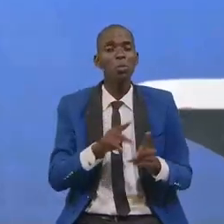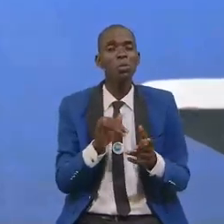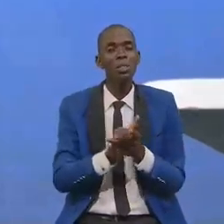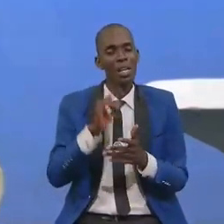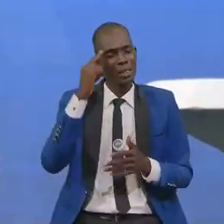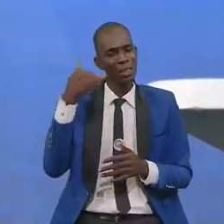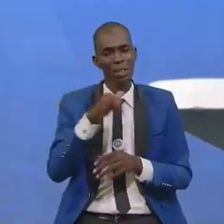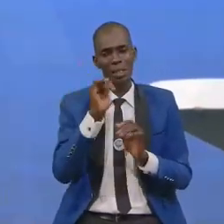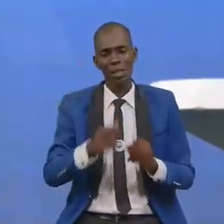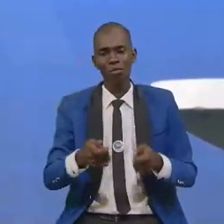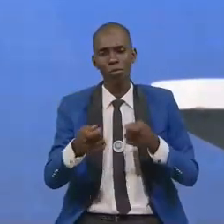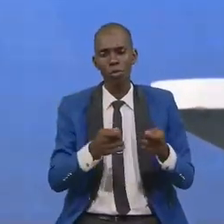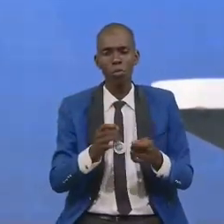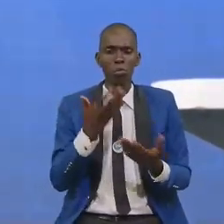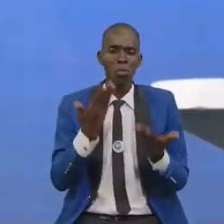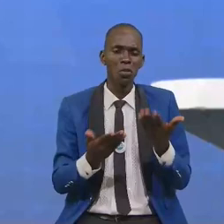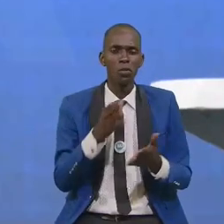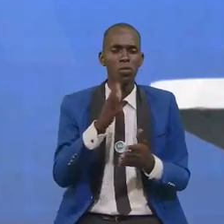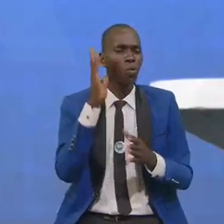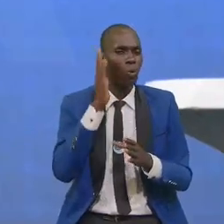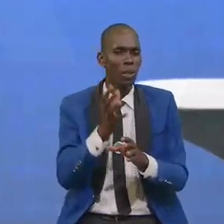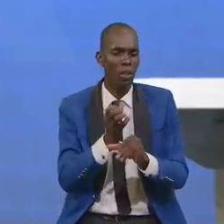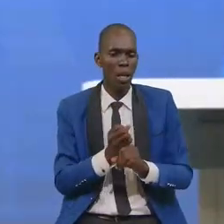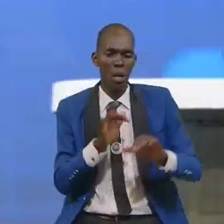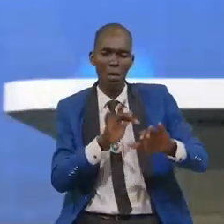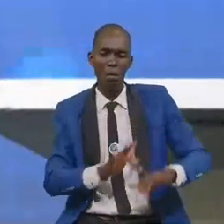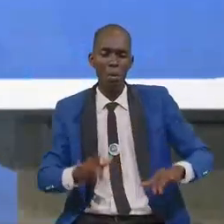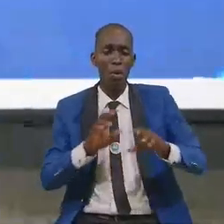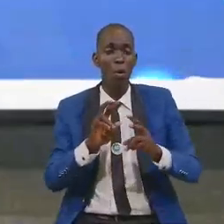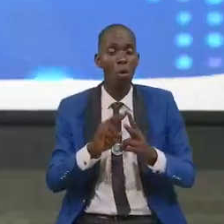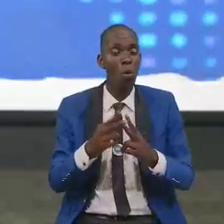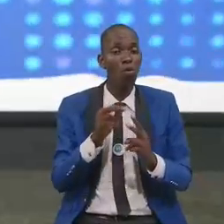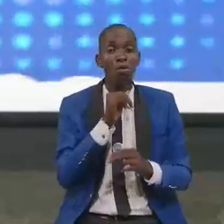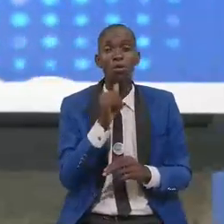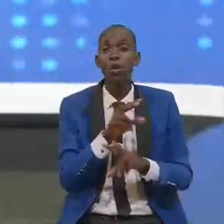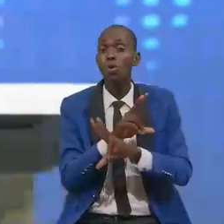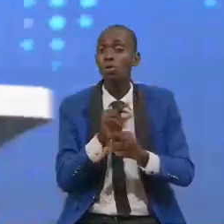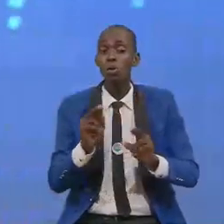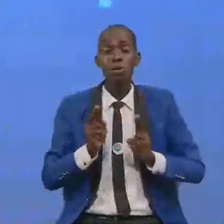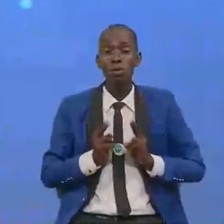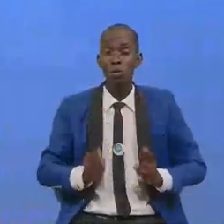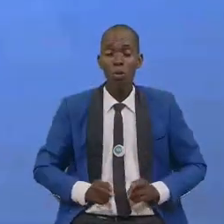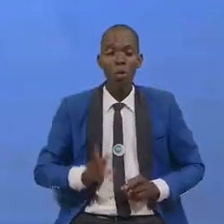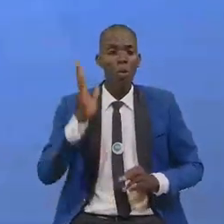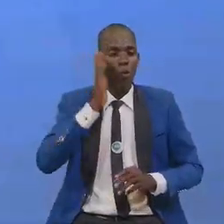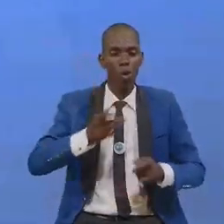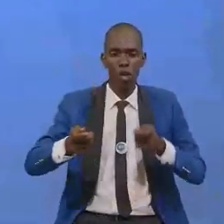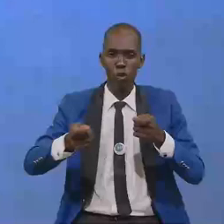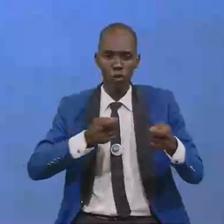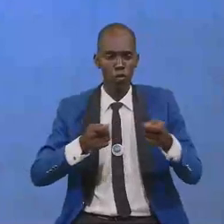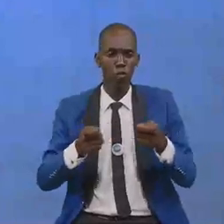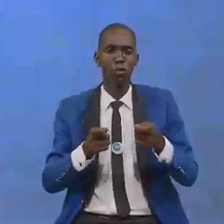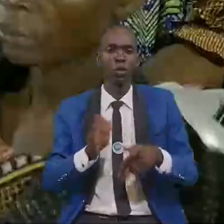que tu reçois la musicale ou pas aucun être humain ne pourra contrôler